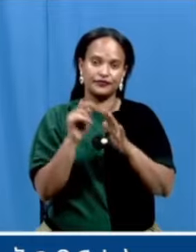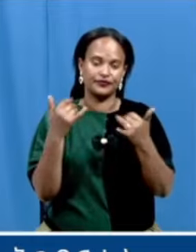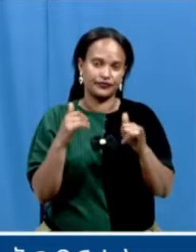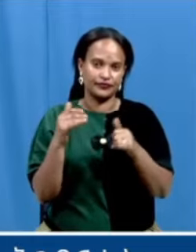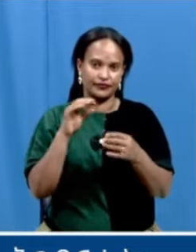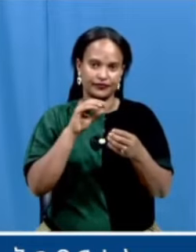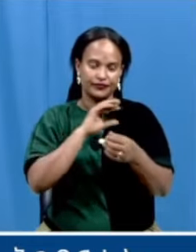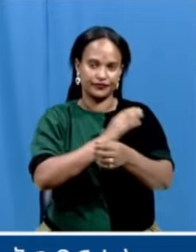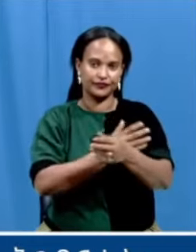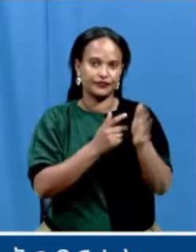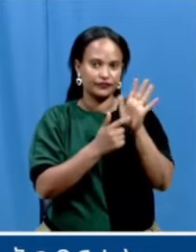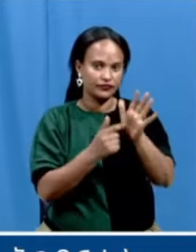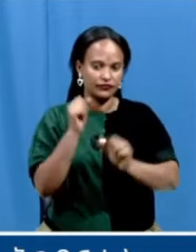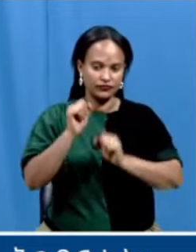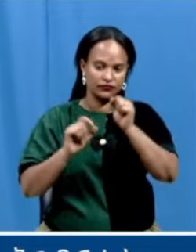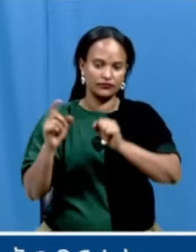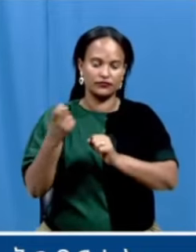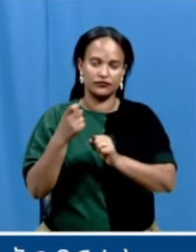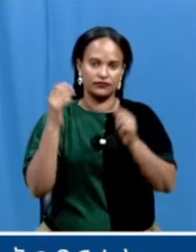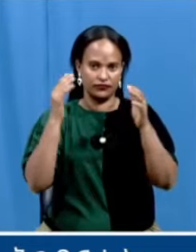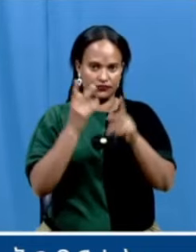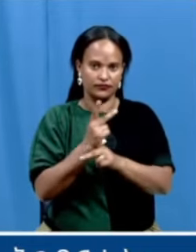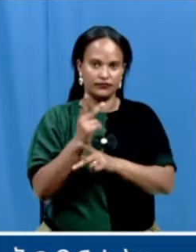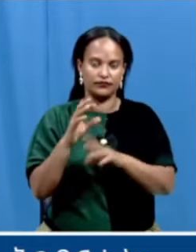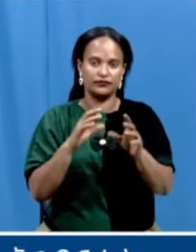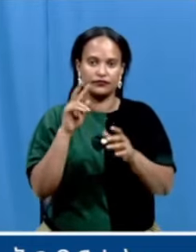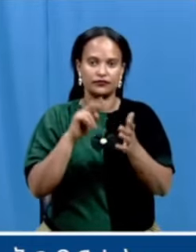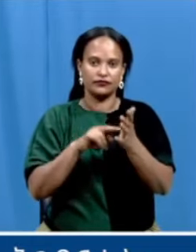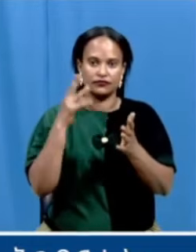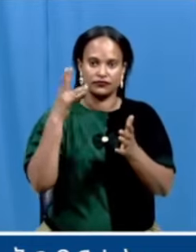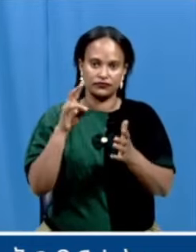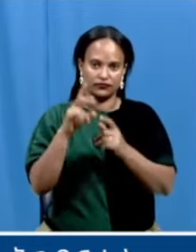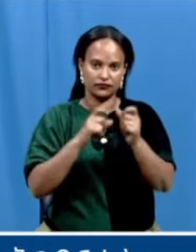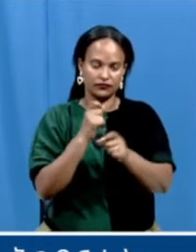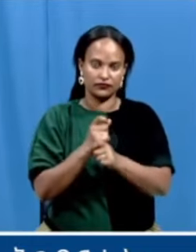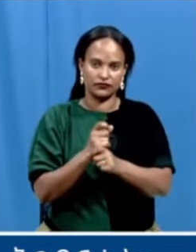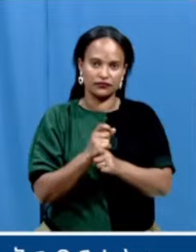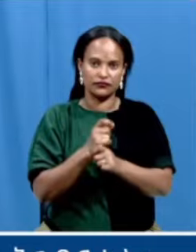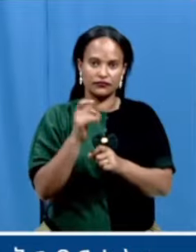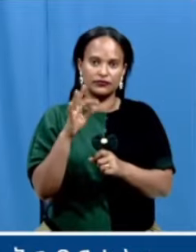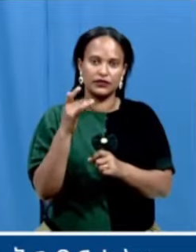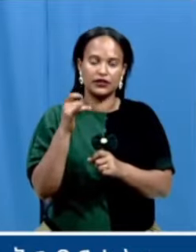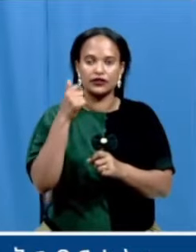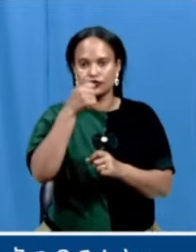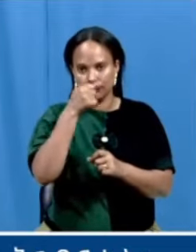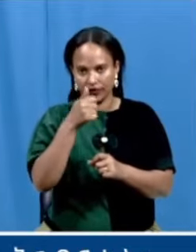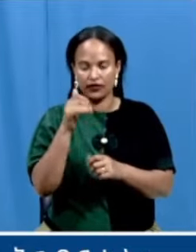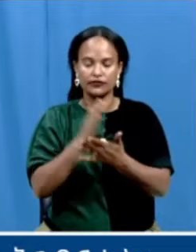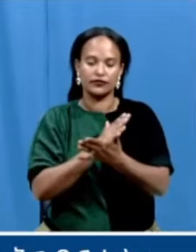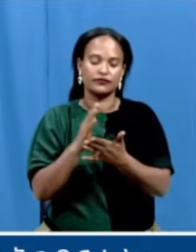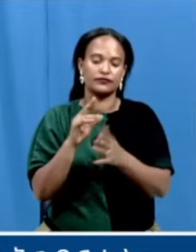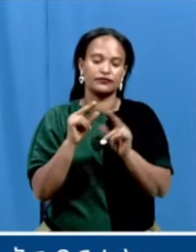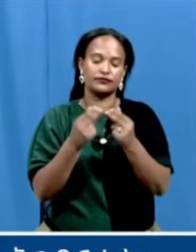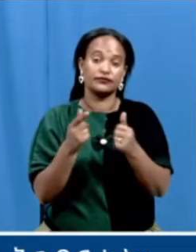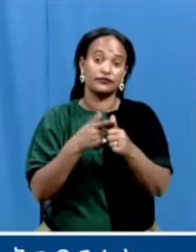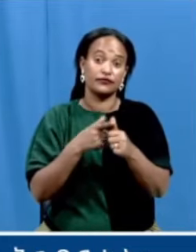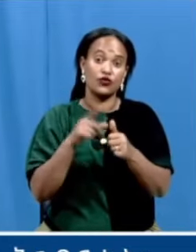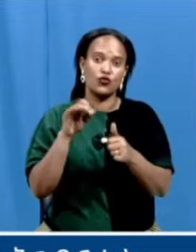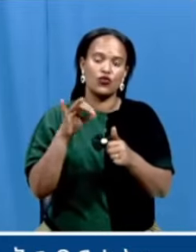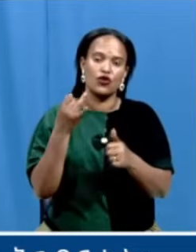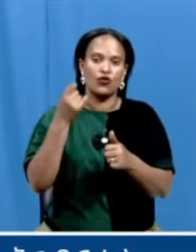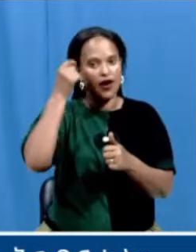ዓቕሞም ዘርእየሉን ተናሓንሕቲ ዝኾኑሉ ክኸውን ተፅቢት ይግበር 2017 ዓ.ም ኣብ ፕሪምየር ሊግ ኢትዮጵያ ካብ ዝሳተፋ ጋንታት እታ ሓንቲ ጋንታ